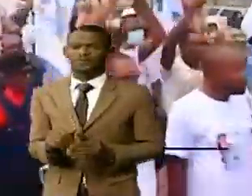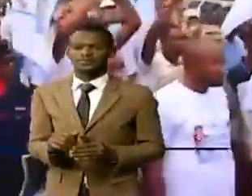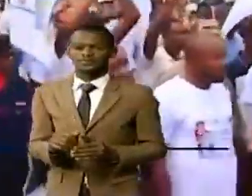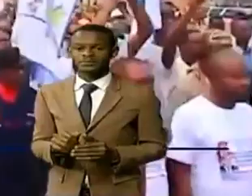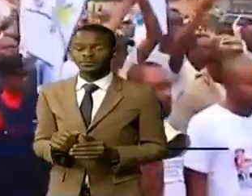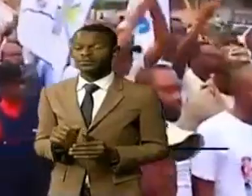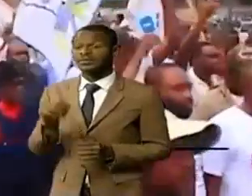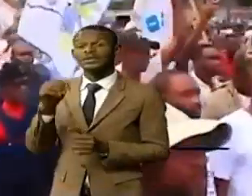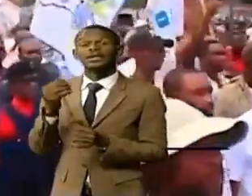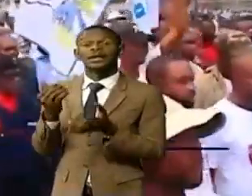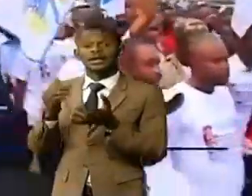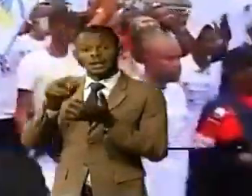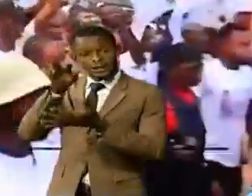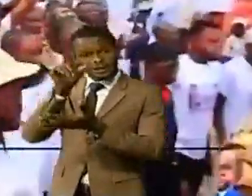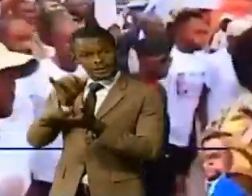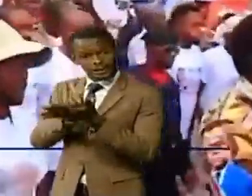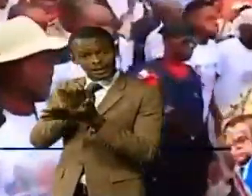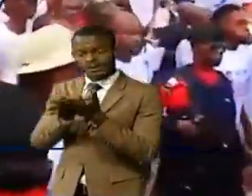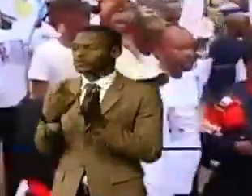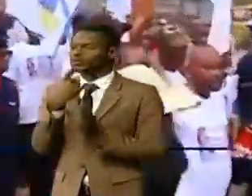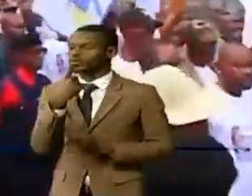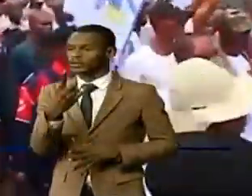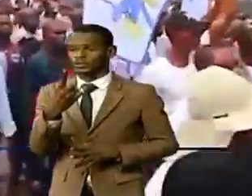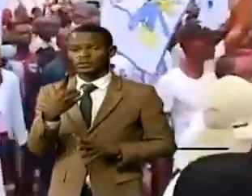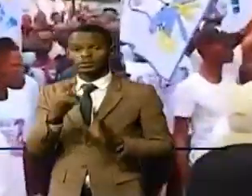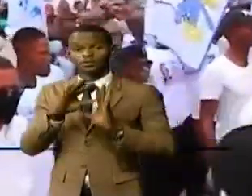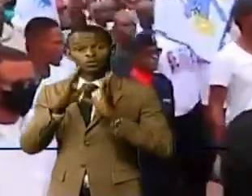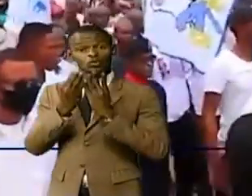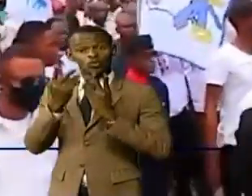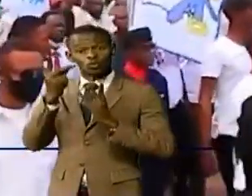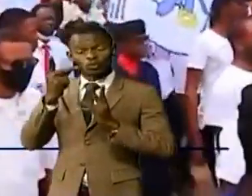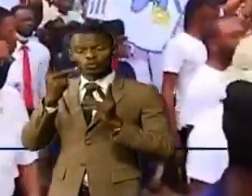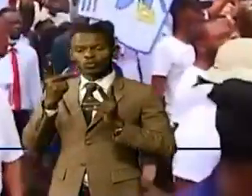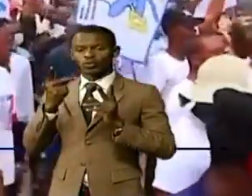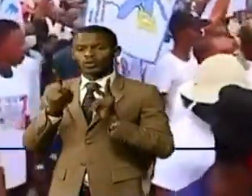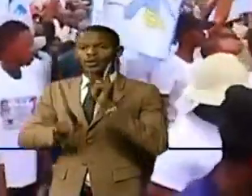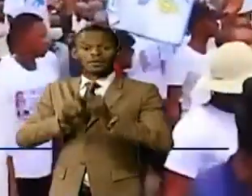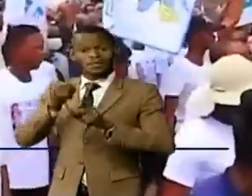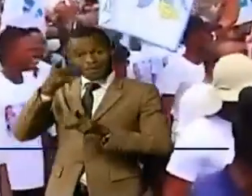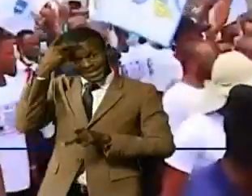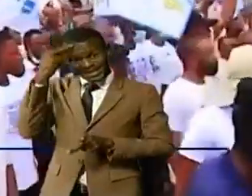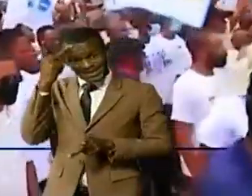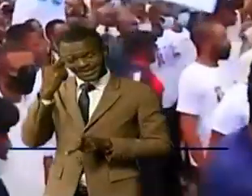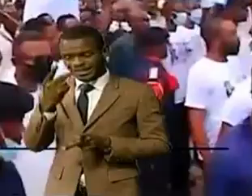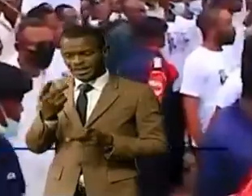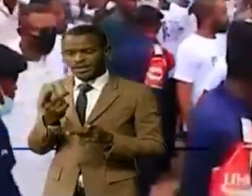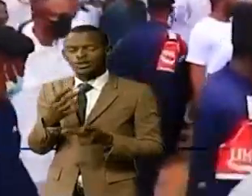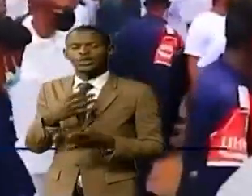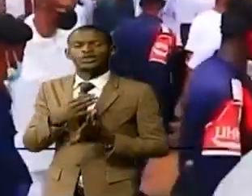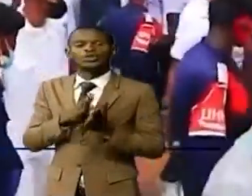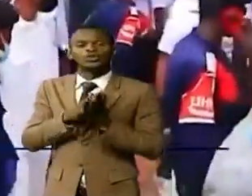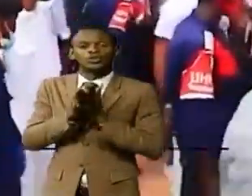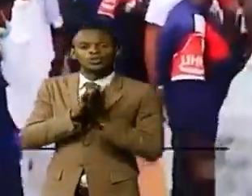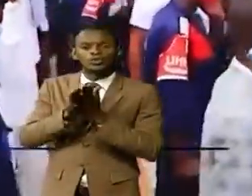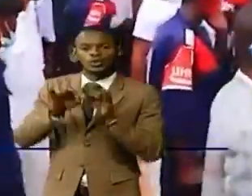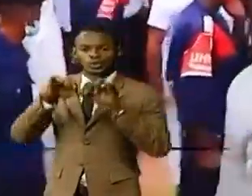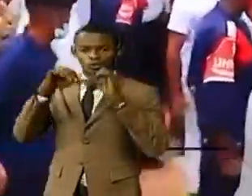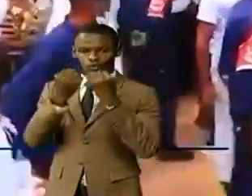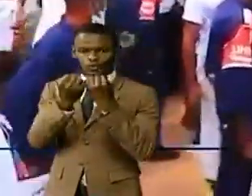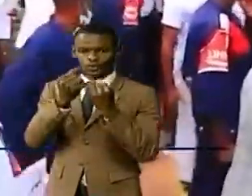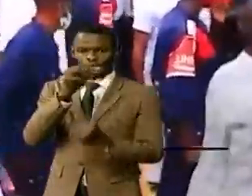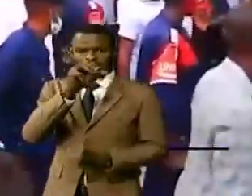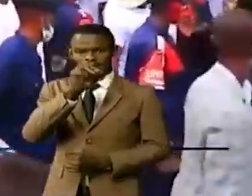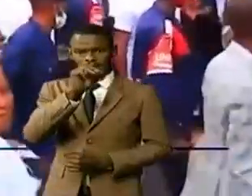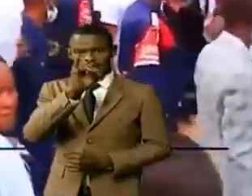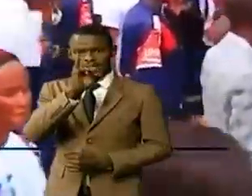plus grande priorité de tous les Kasaïens, à savoir la relance effective de la société minière des Bakwangamiba, autrefois poumon économique